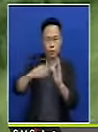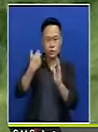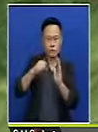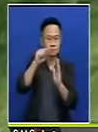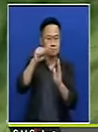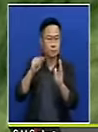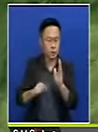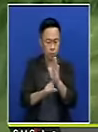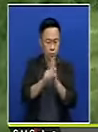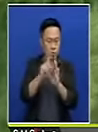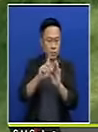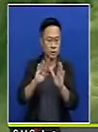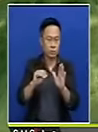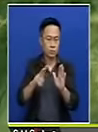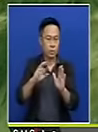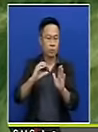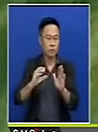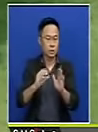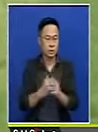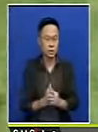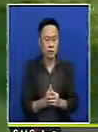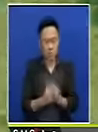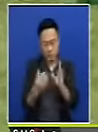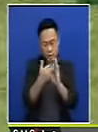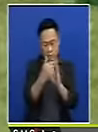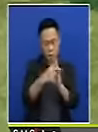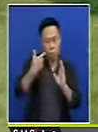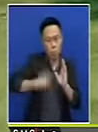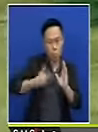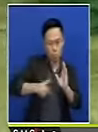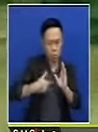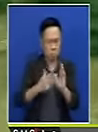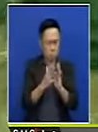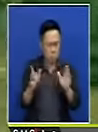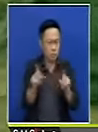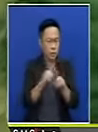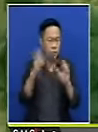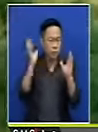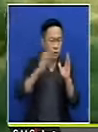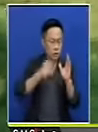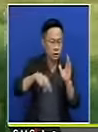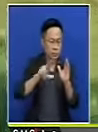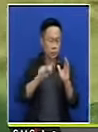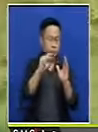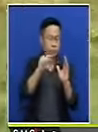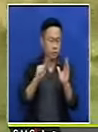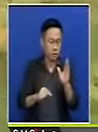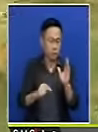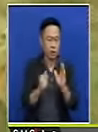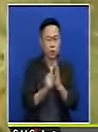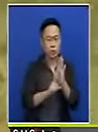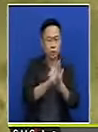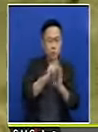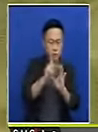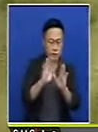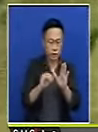ของพื้นที่นะครับอุณหภูมิสูงสุด43องศาเซลเซียสภาคอีสานอากาศร้อนถึงอากาศร้อนจัดนะครับฝนฟ้าคะนองร้อยละ30ของพื้นที่อุณหภู